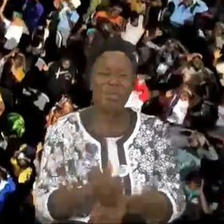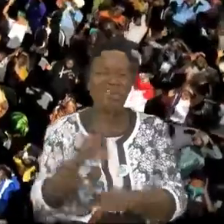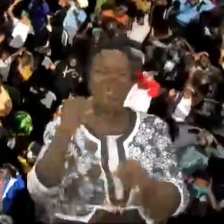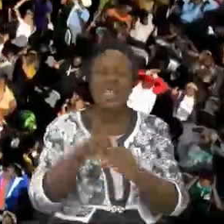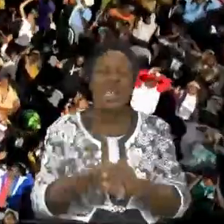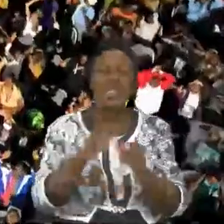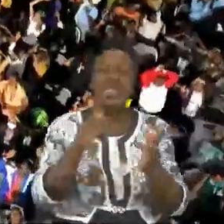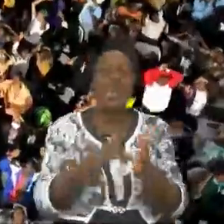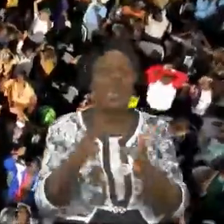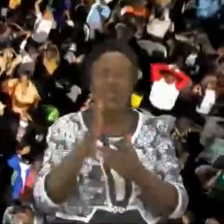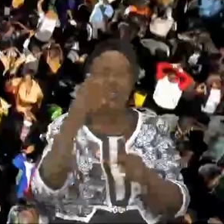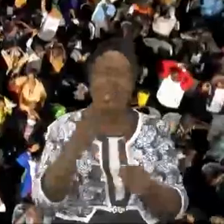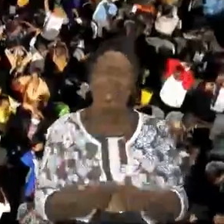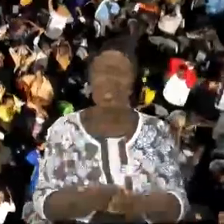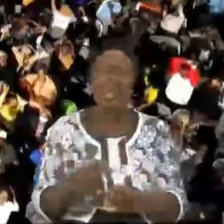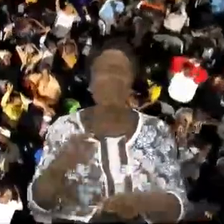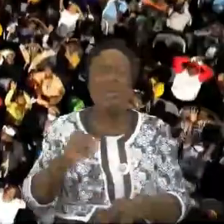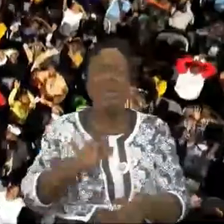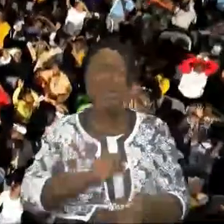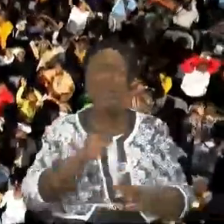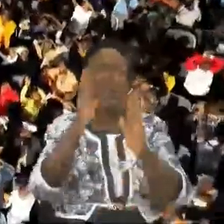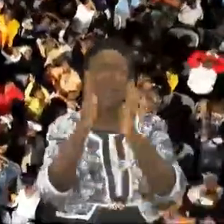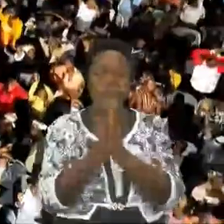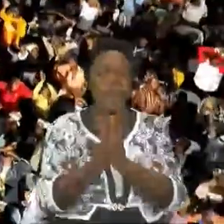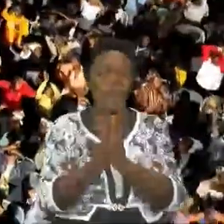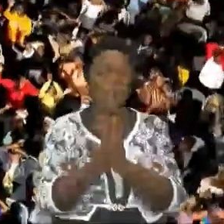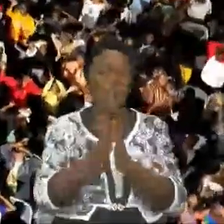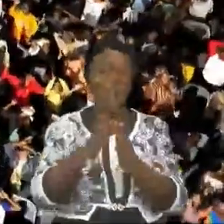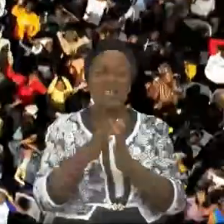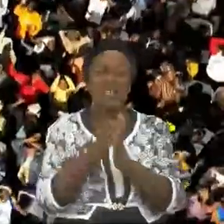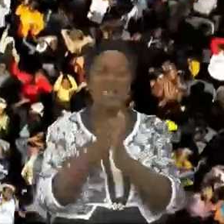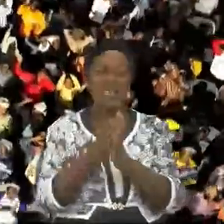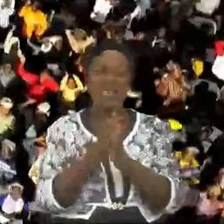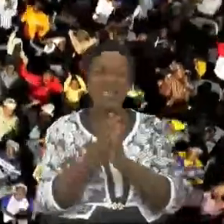confirmation, au nom de Jésus, j'ai prié.